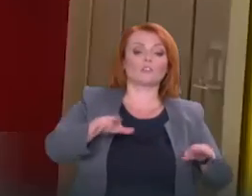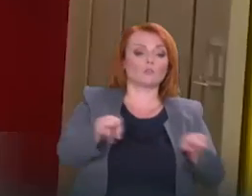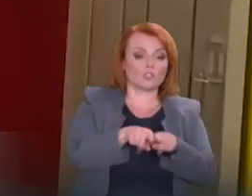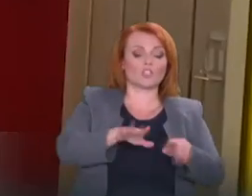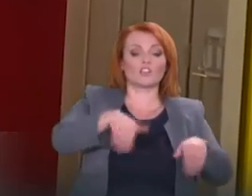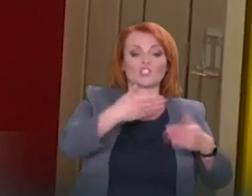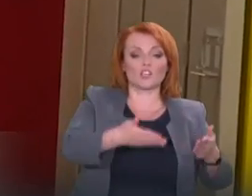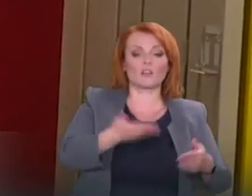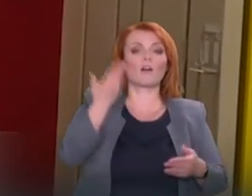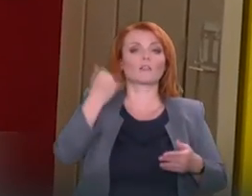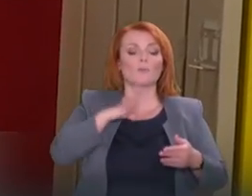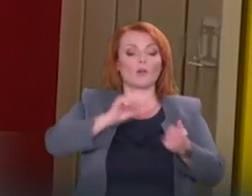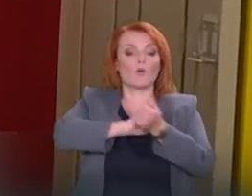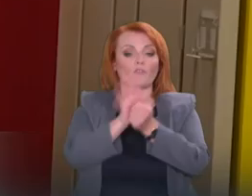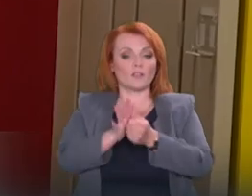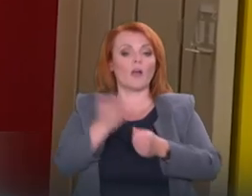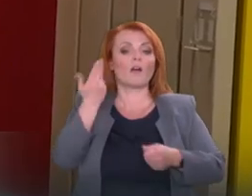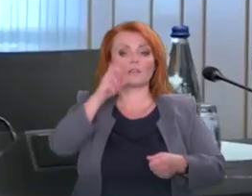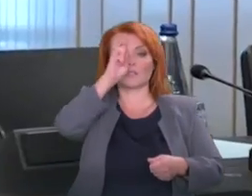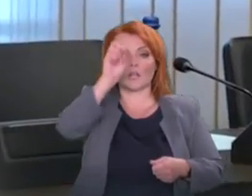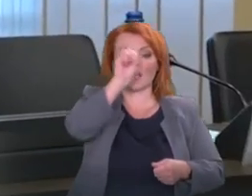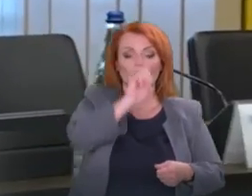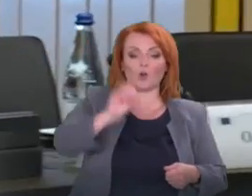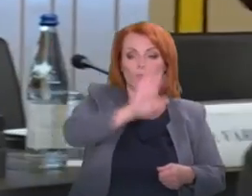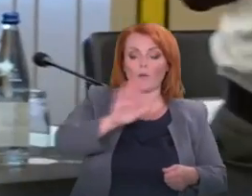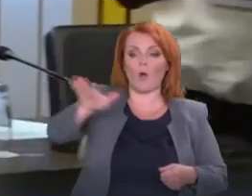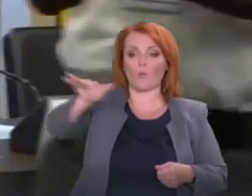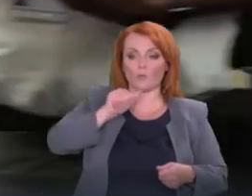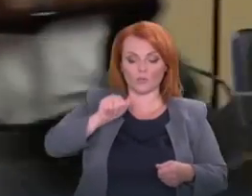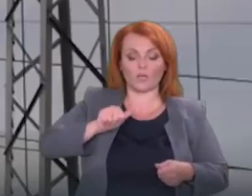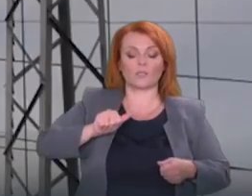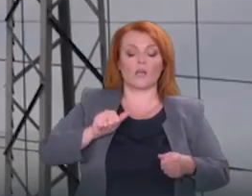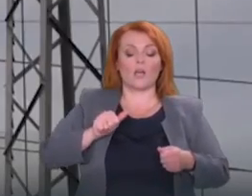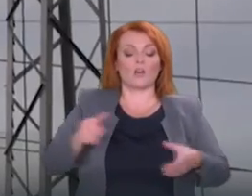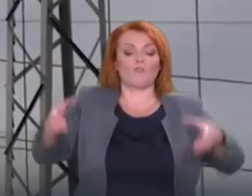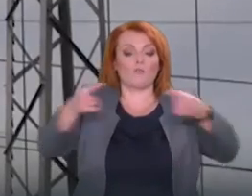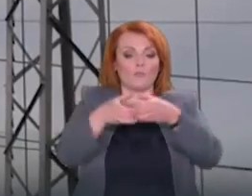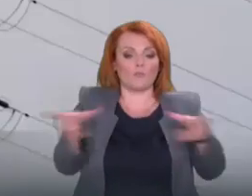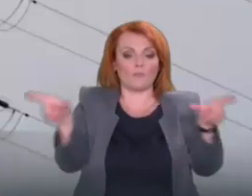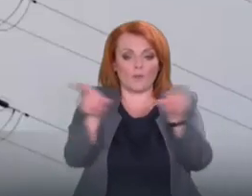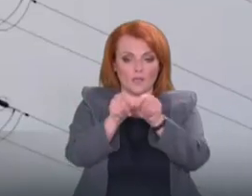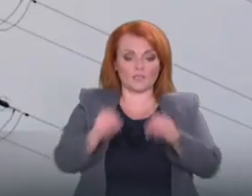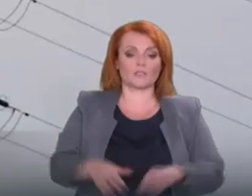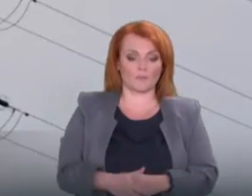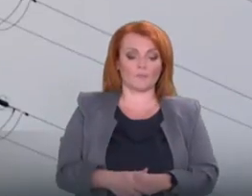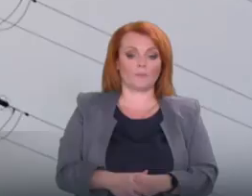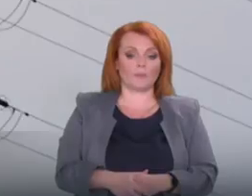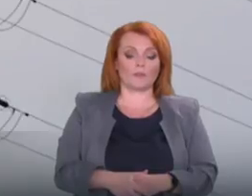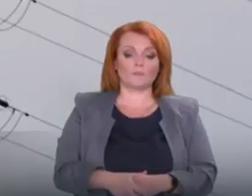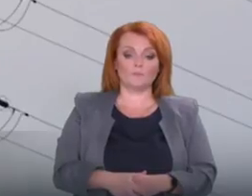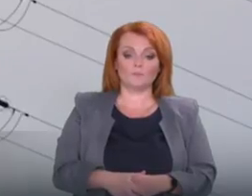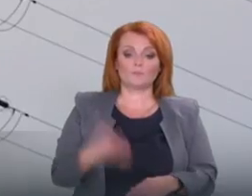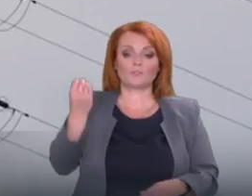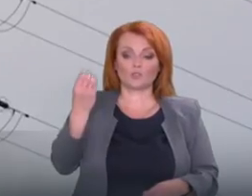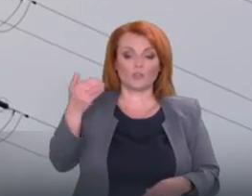COVID-19, când țările europene au împrumutat bani colectiv. În afară de prețurile la energie, liderii din Uniunea Europeană ar urma